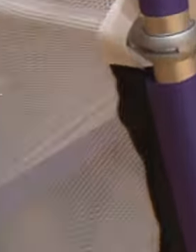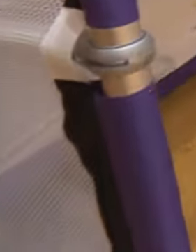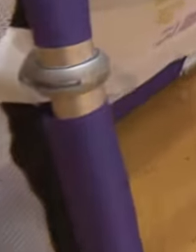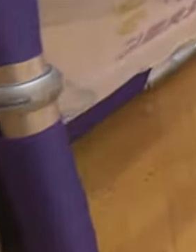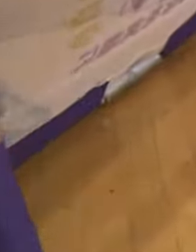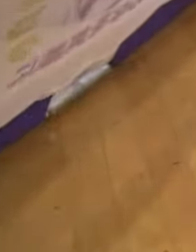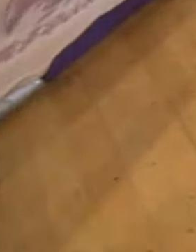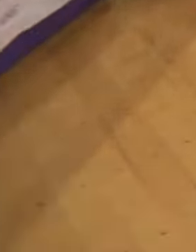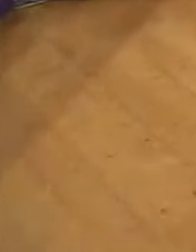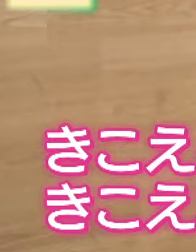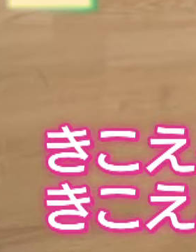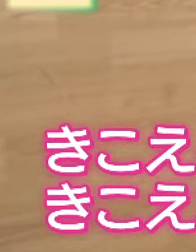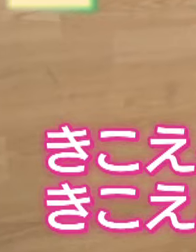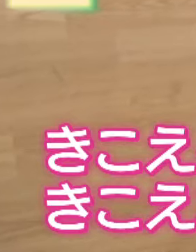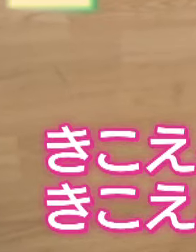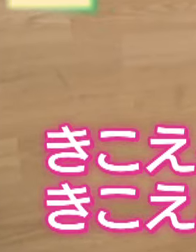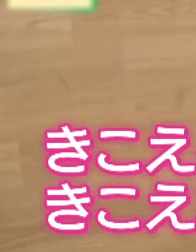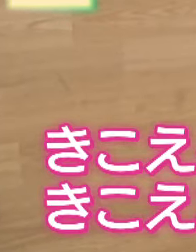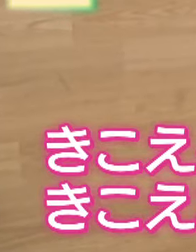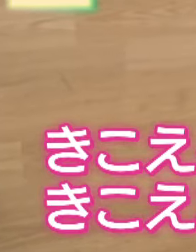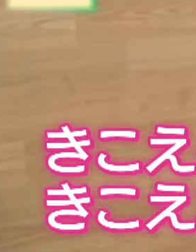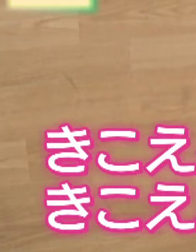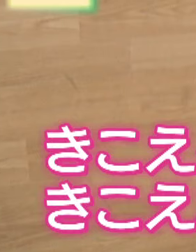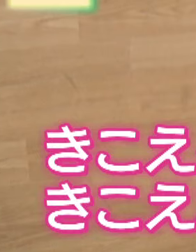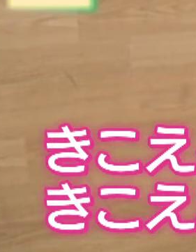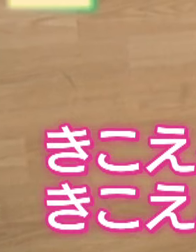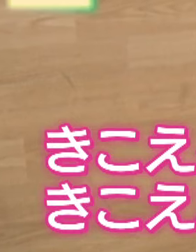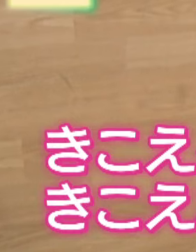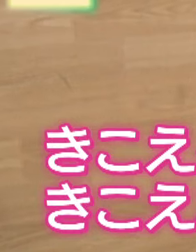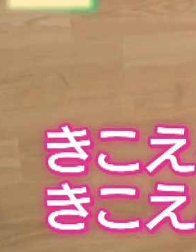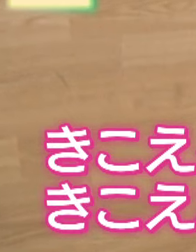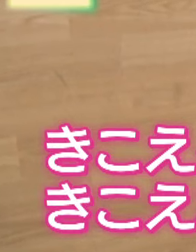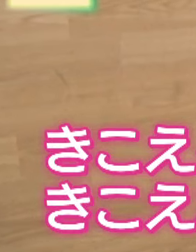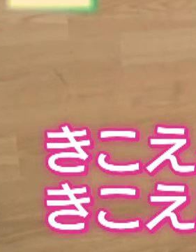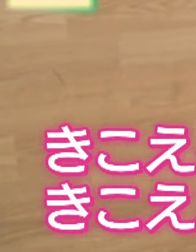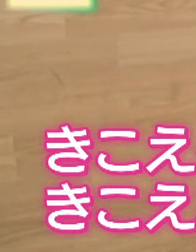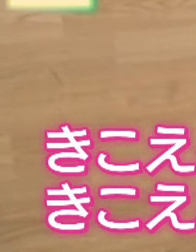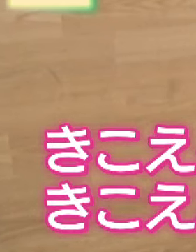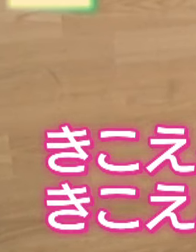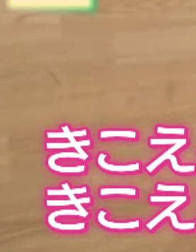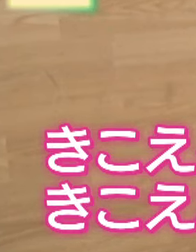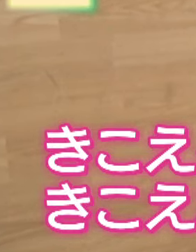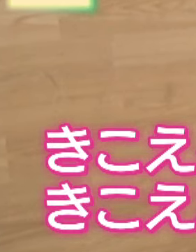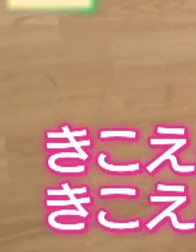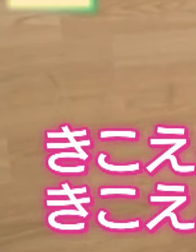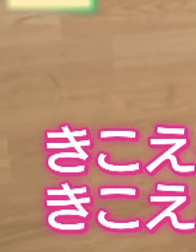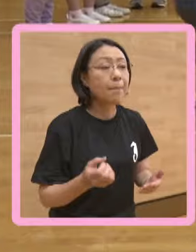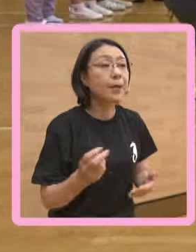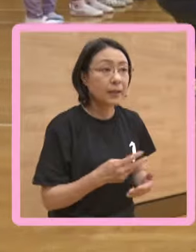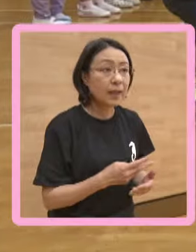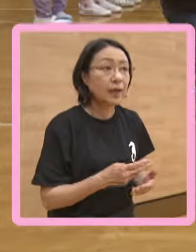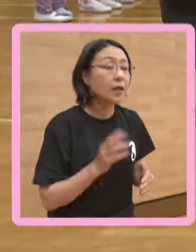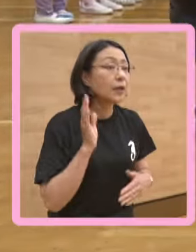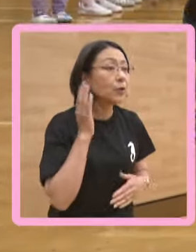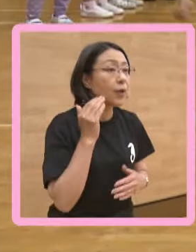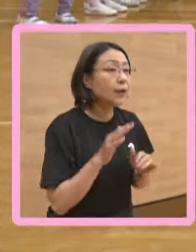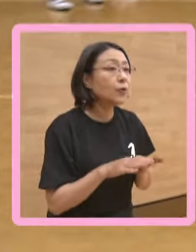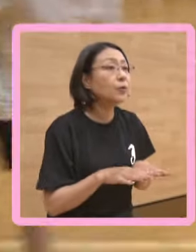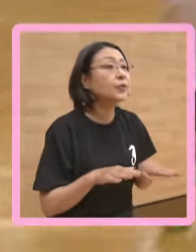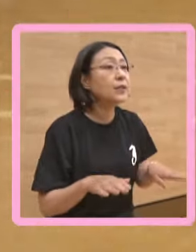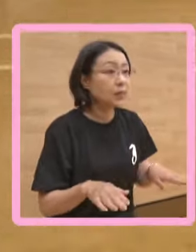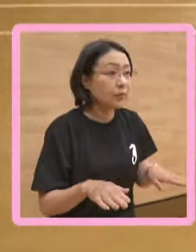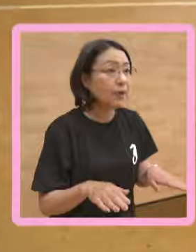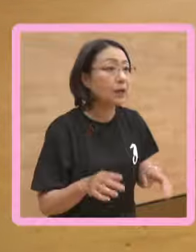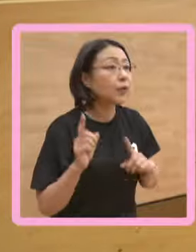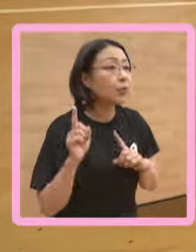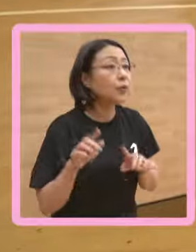、まず聞こえる子どもたちには聞こえない子どもたちもいるってことを知ってもらう、また聞こえない